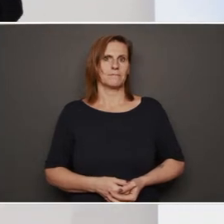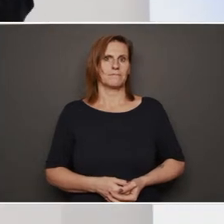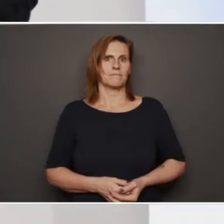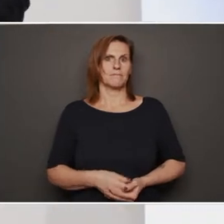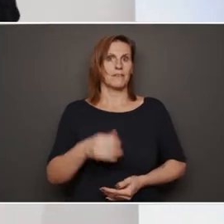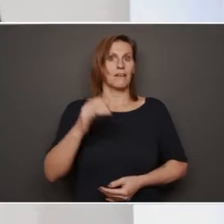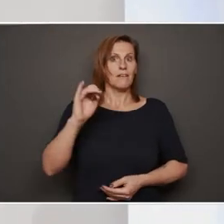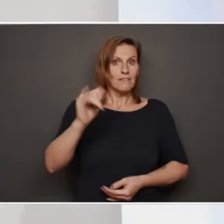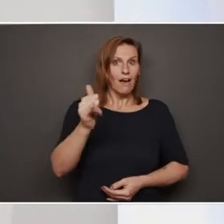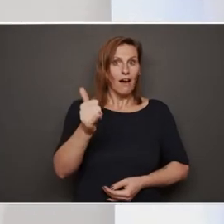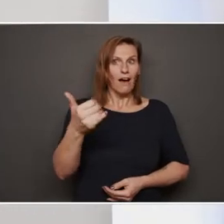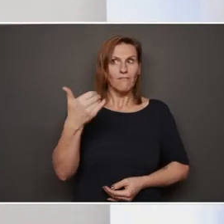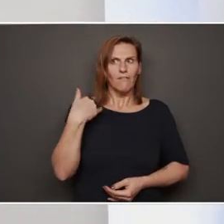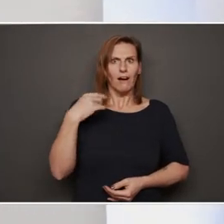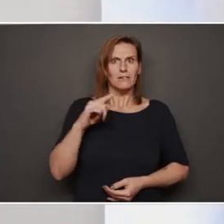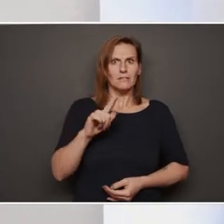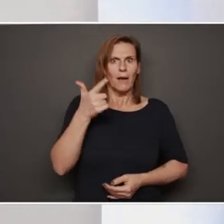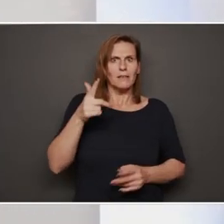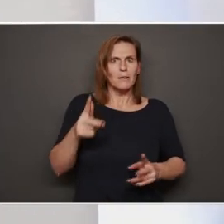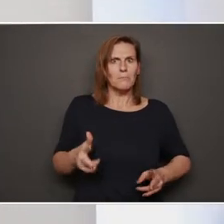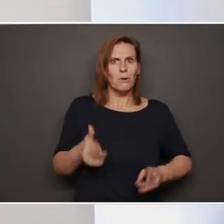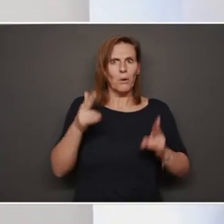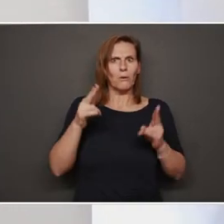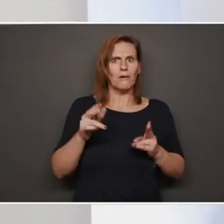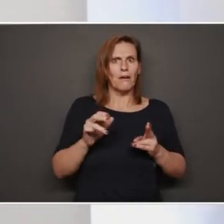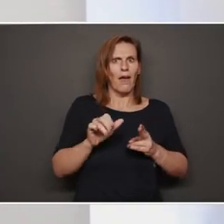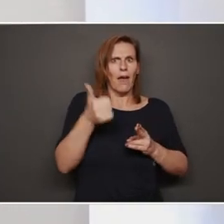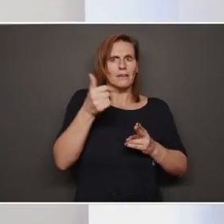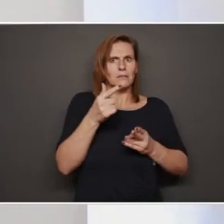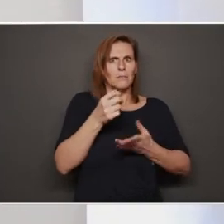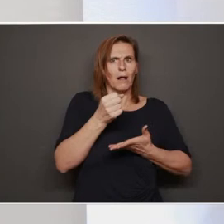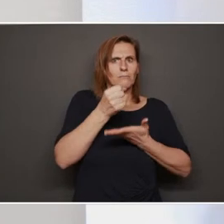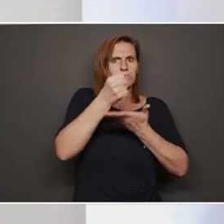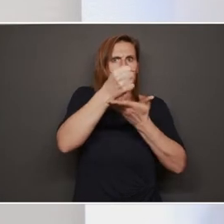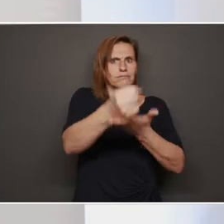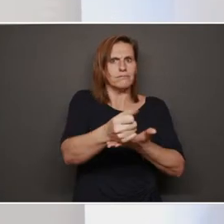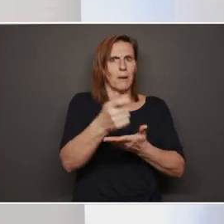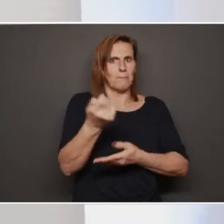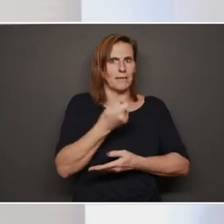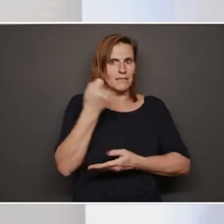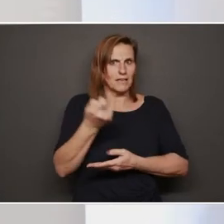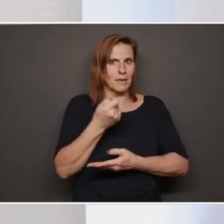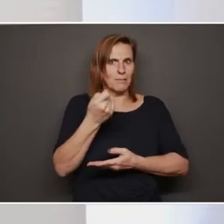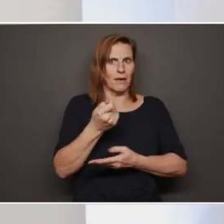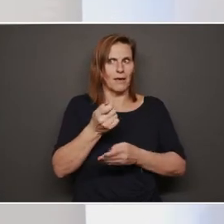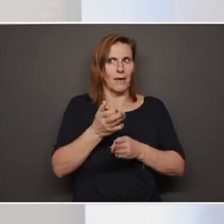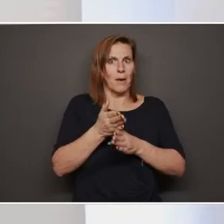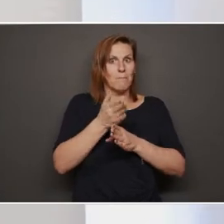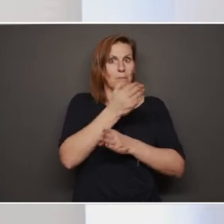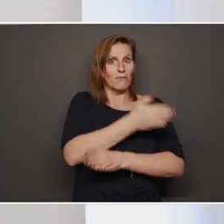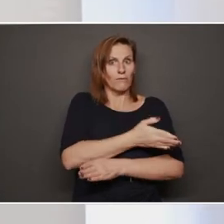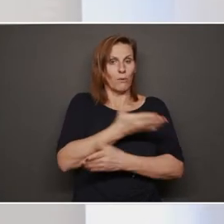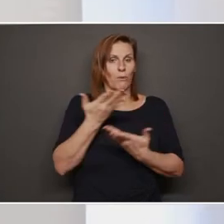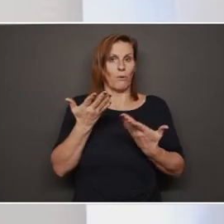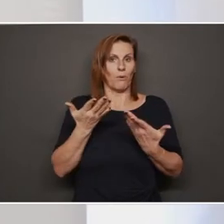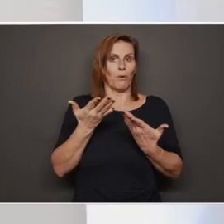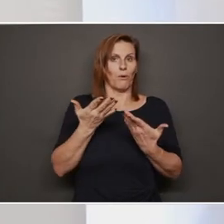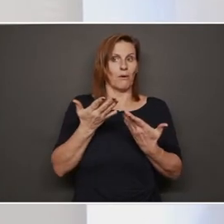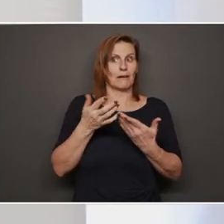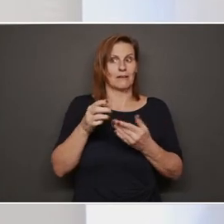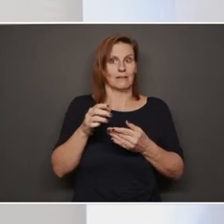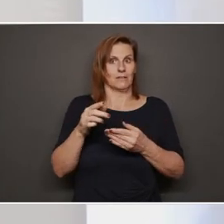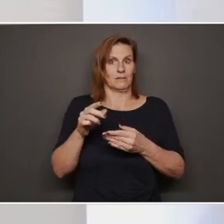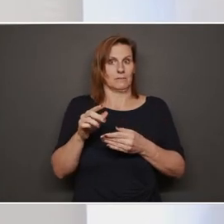Ja, das war der zweite Block der erst ausgezeichneten Betriebe. Und bevor wir die